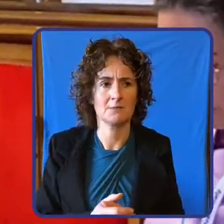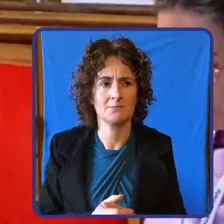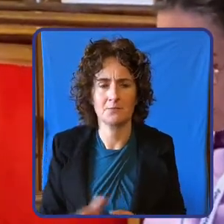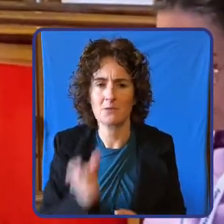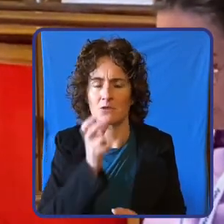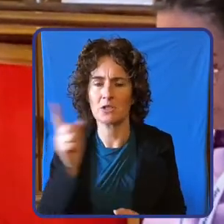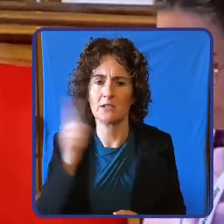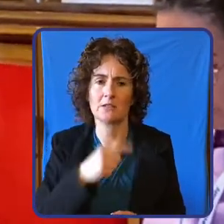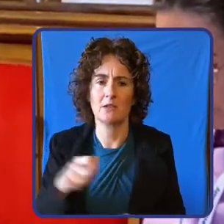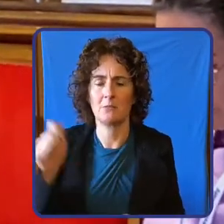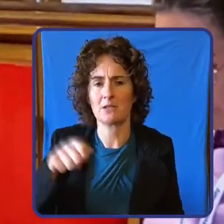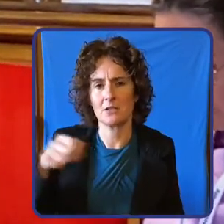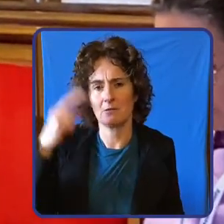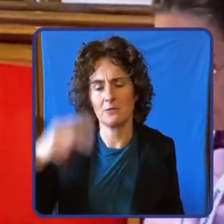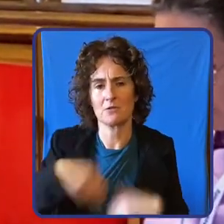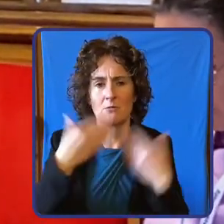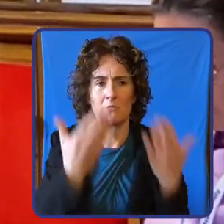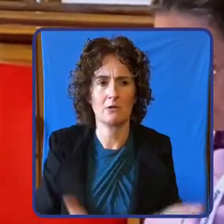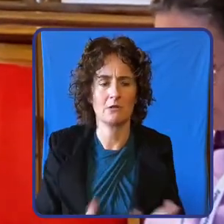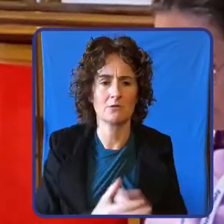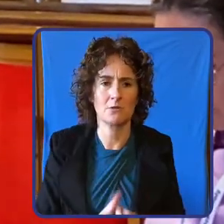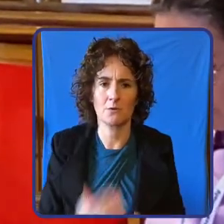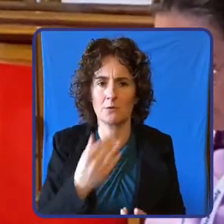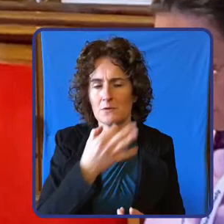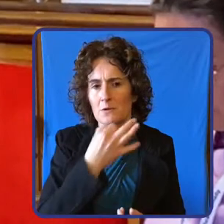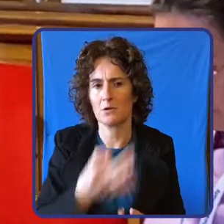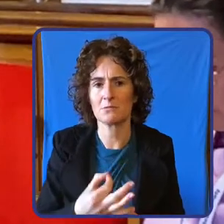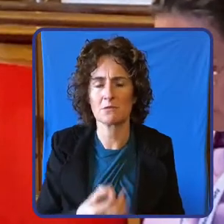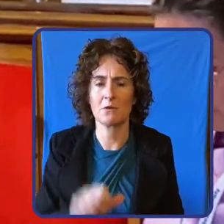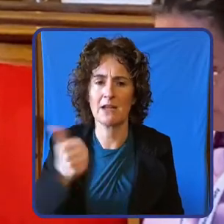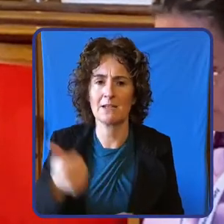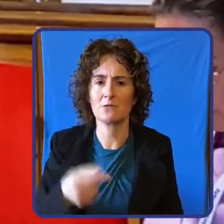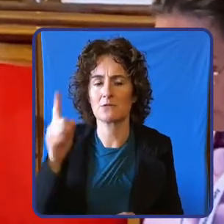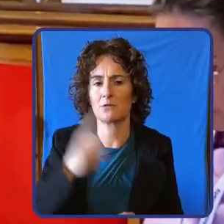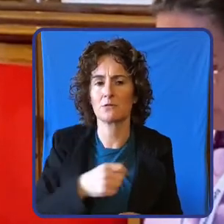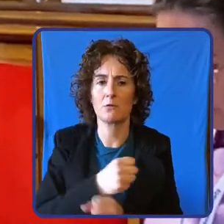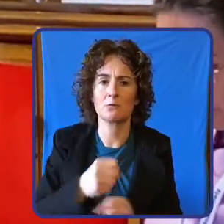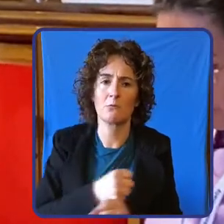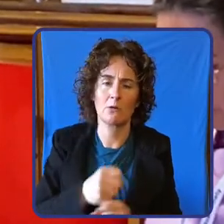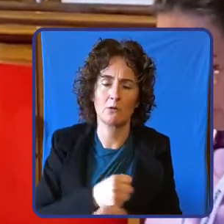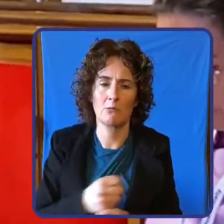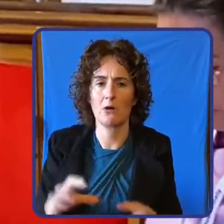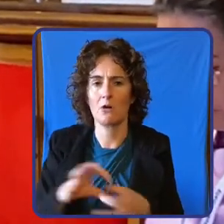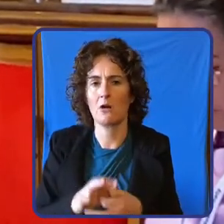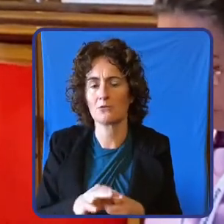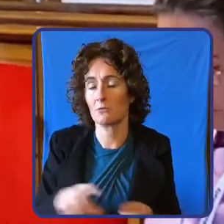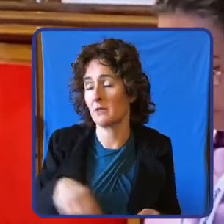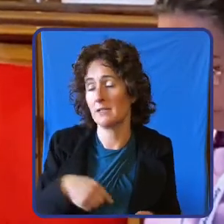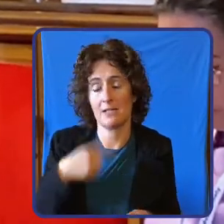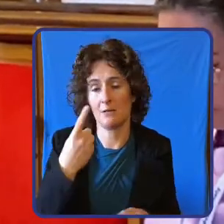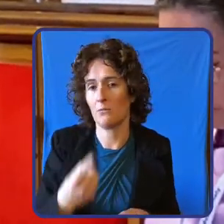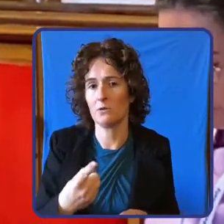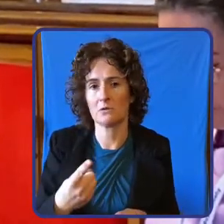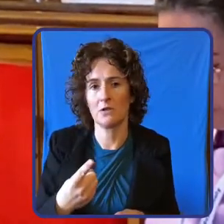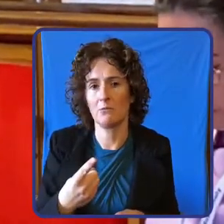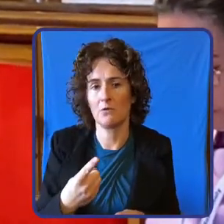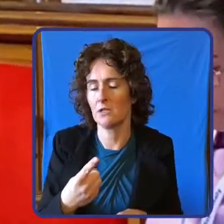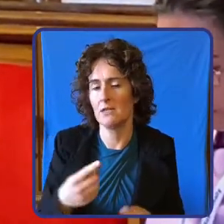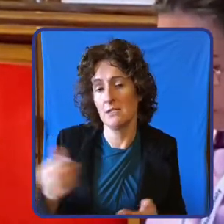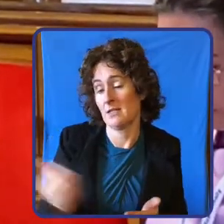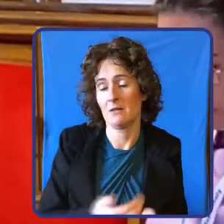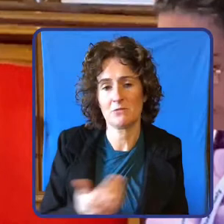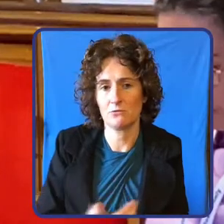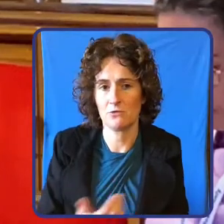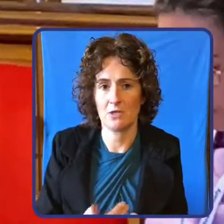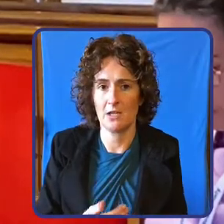Köszönöm a szót. Először is a Tóth Manóval kapcsolatban én nem mondtam olyat, hogy abszolút nincs rá szükség, meg nem kell az a utca. Én